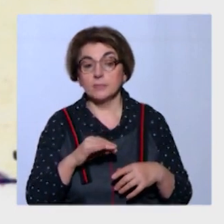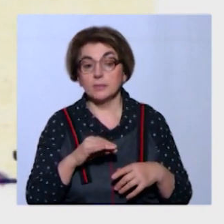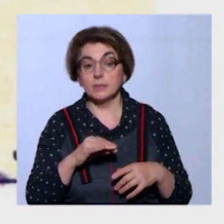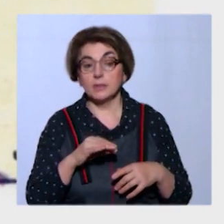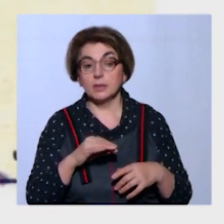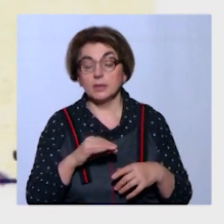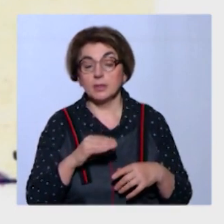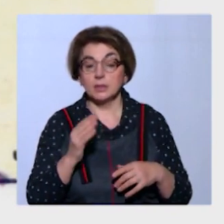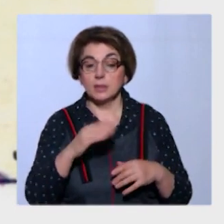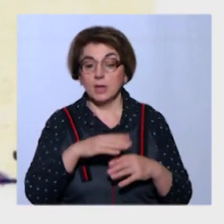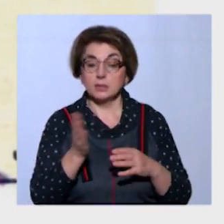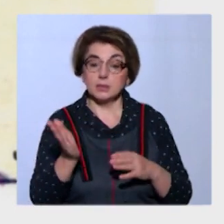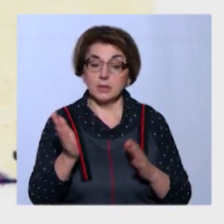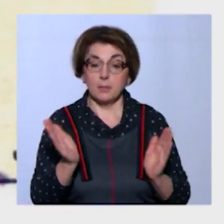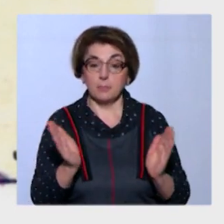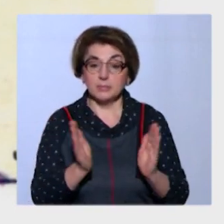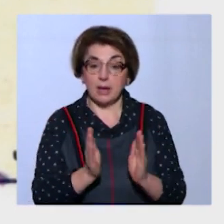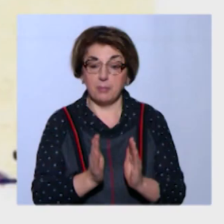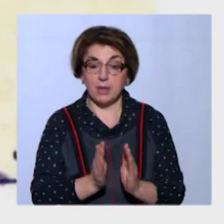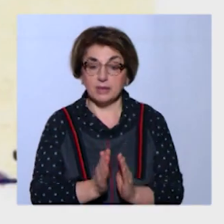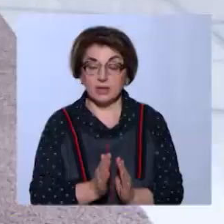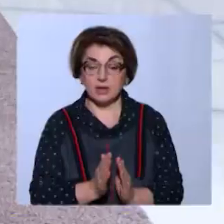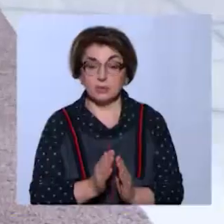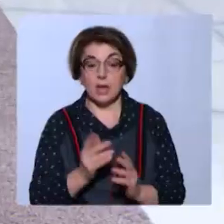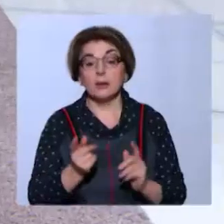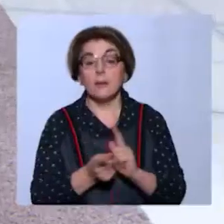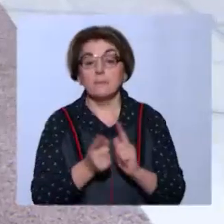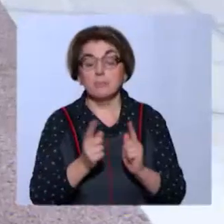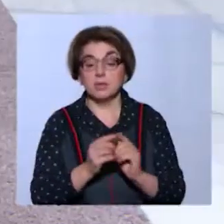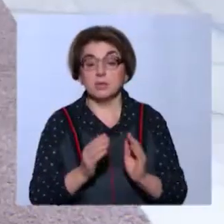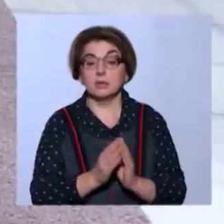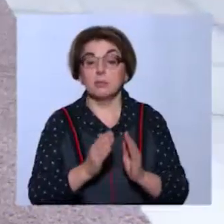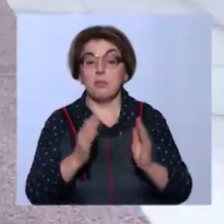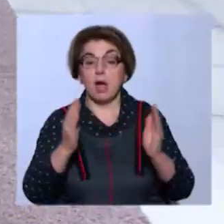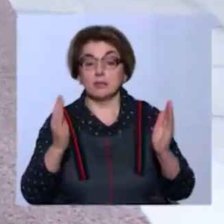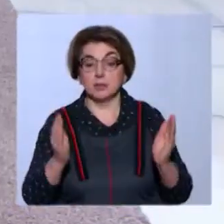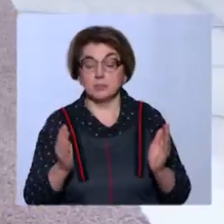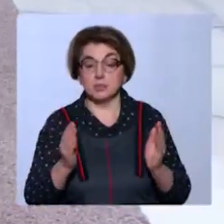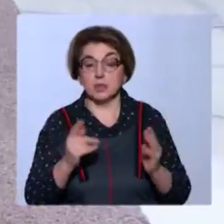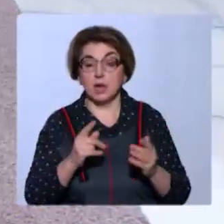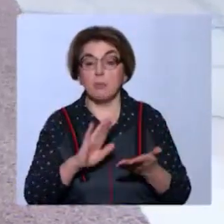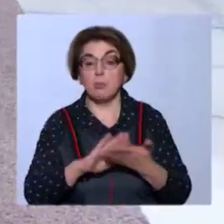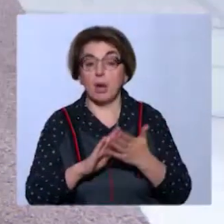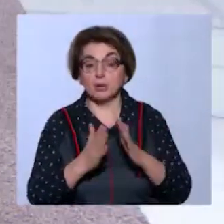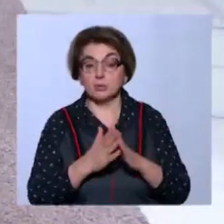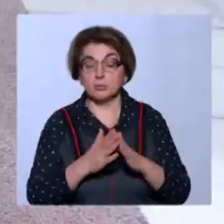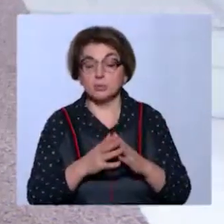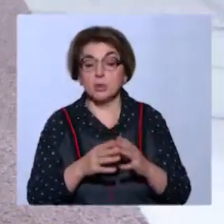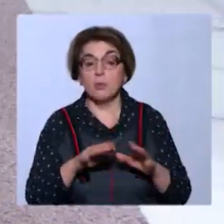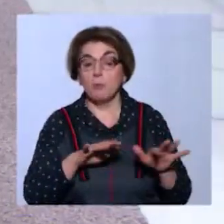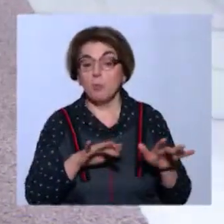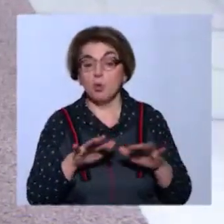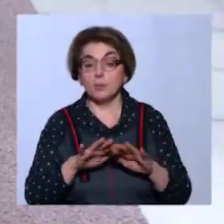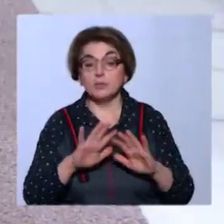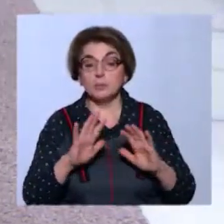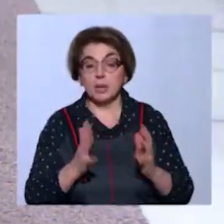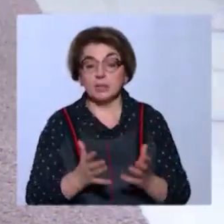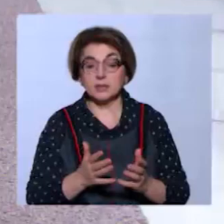ინტენსივობიდან კლებისკენ ან მატებისკენ ფაქტორის ინტენსივობა